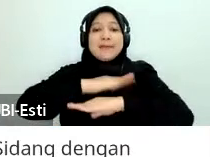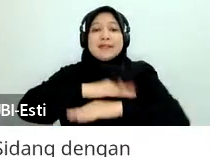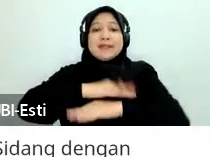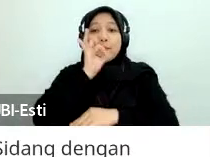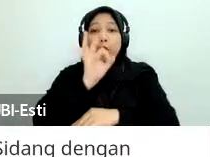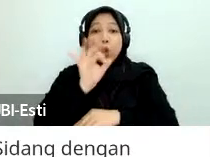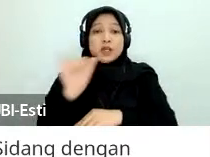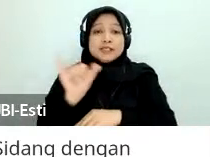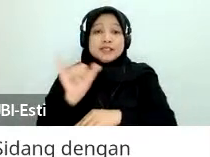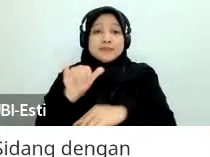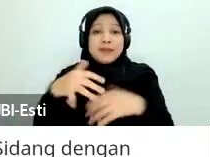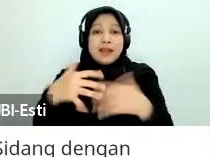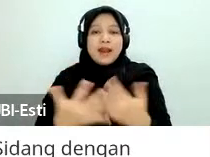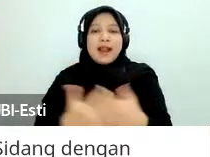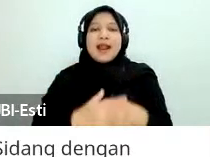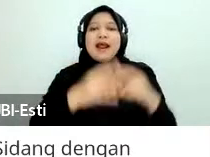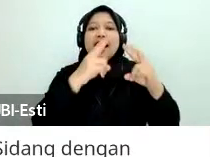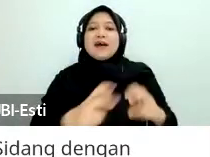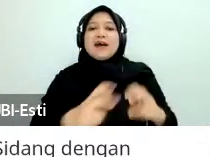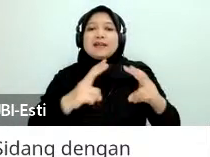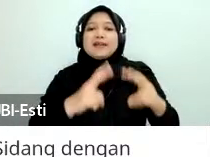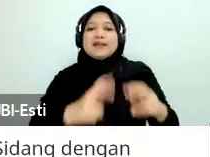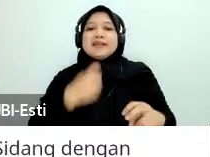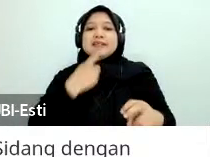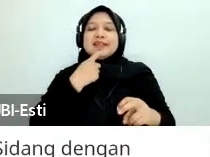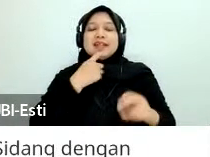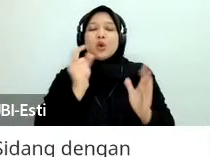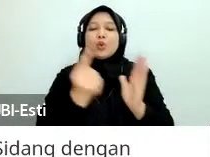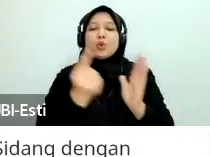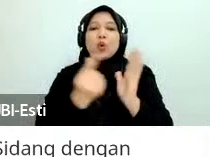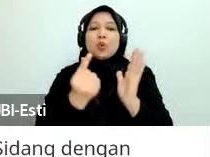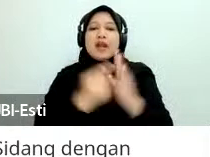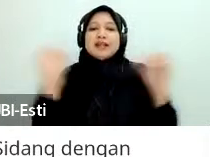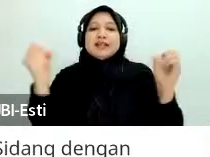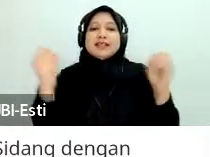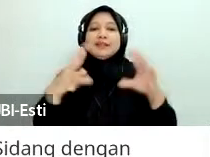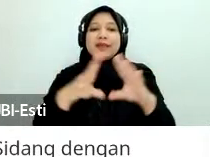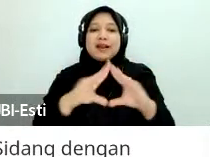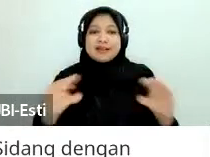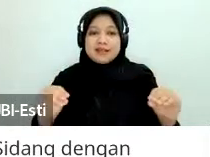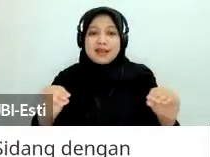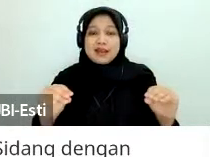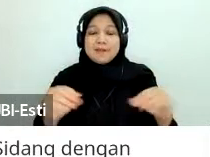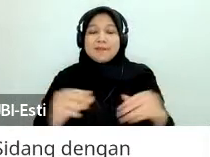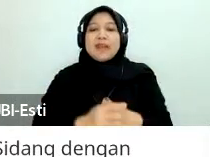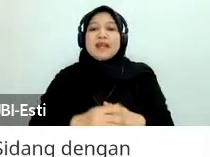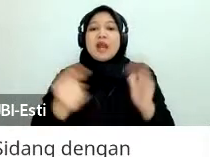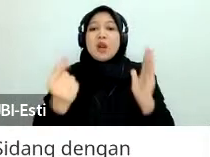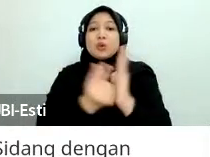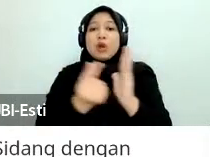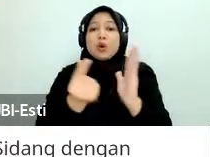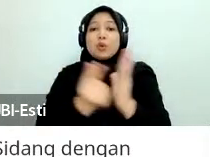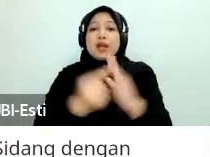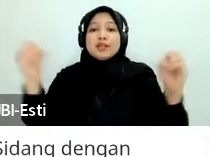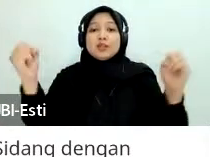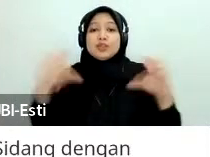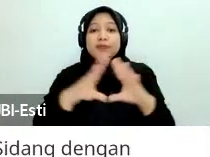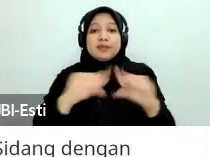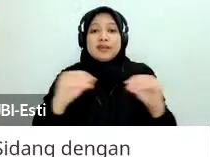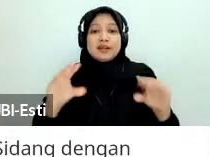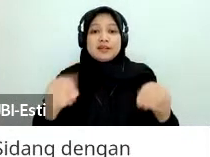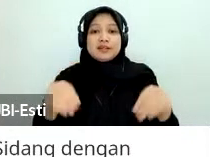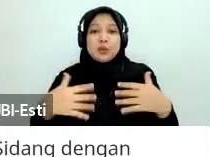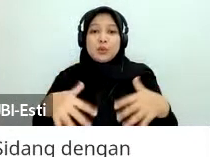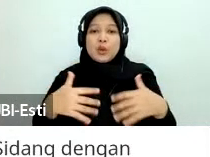mengenai undang-undang nomor si pekerja jadi memang omnibus pekerja adalah satu medan pertempuran makna